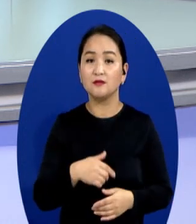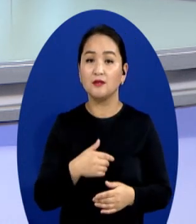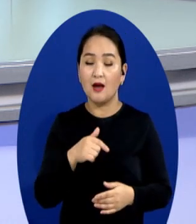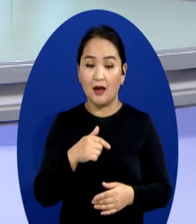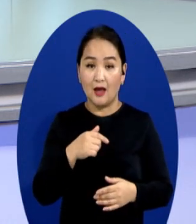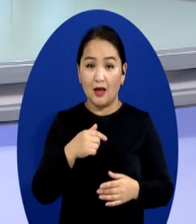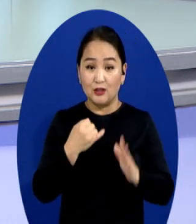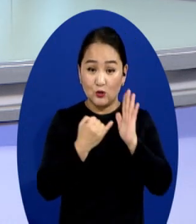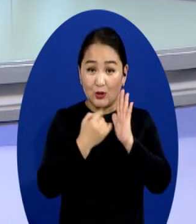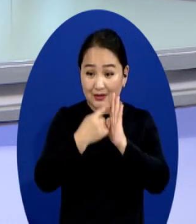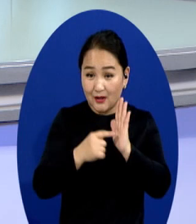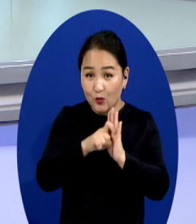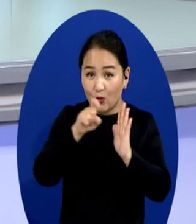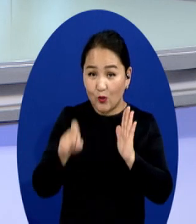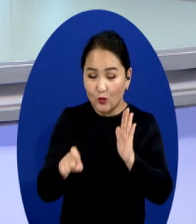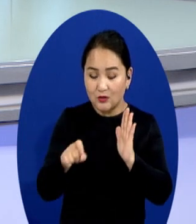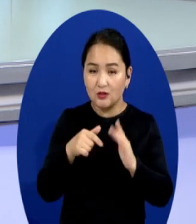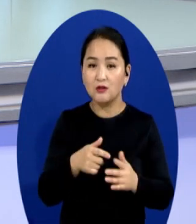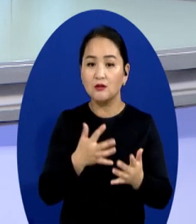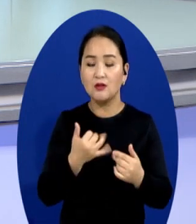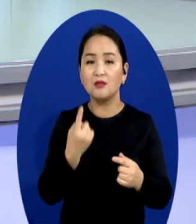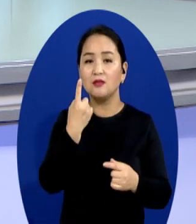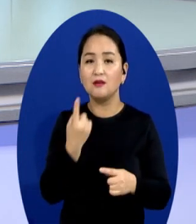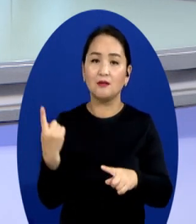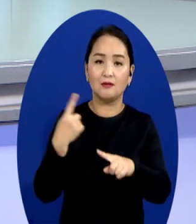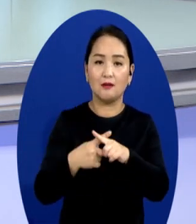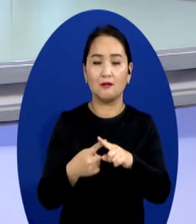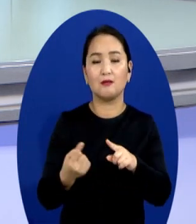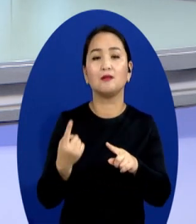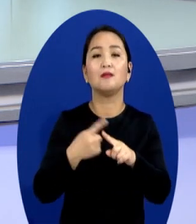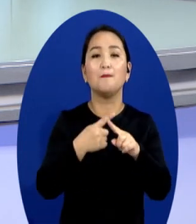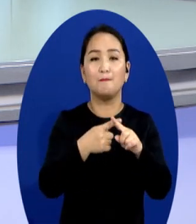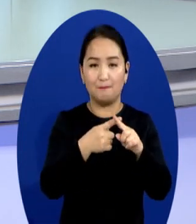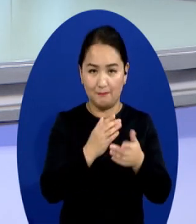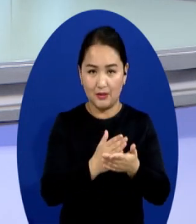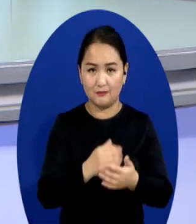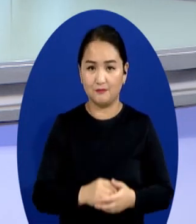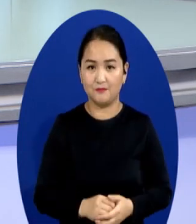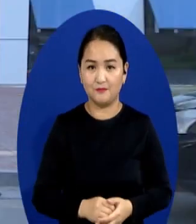хагас жилийн байдлаар энэ тоод нэг дахин нэмэгдсэн байна.